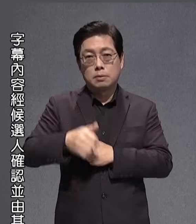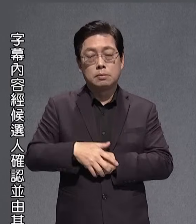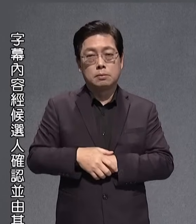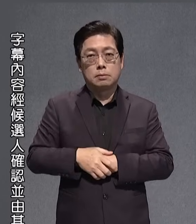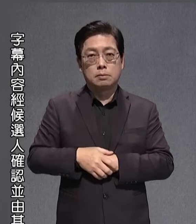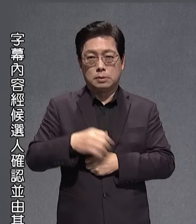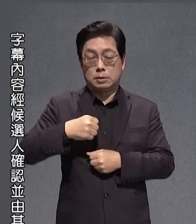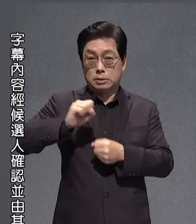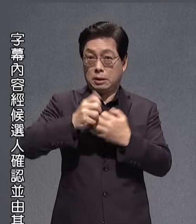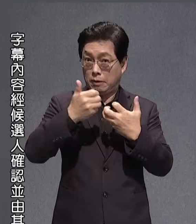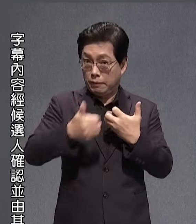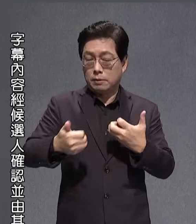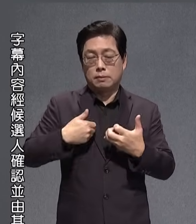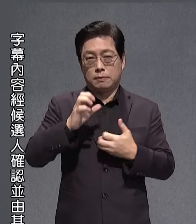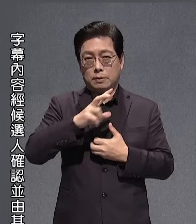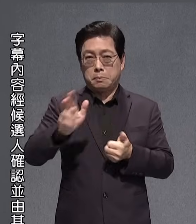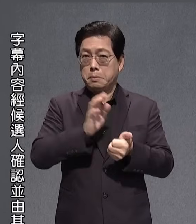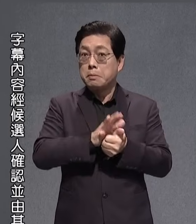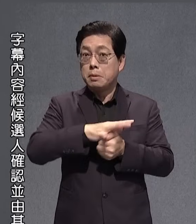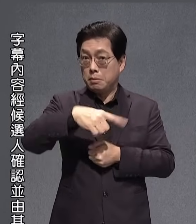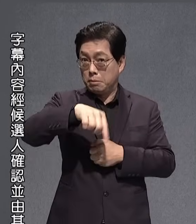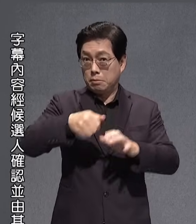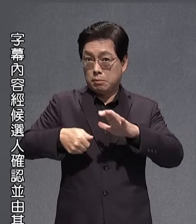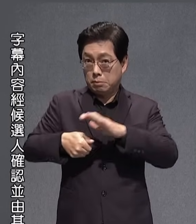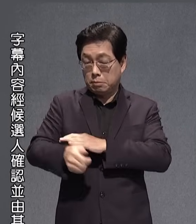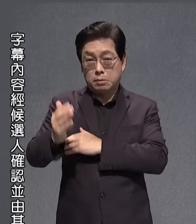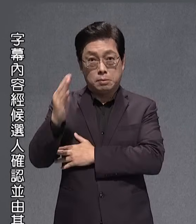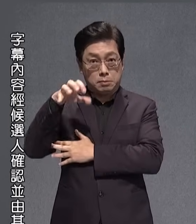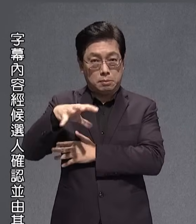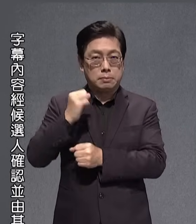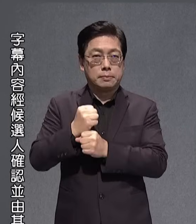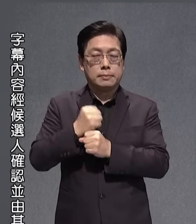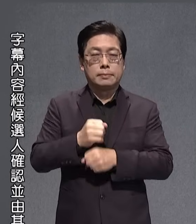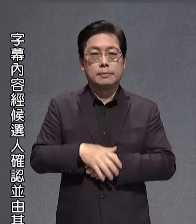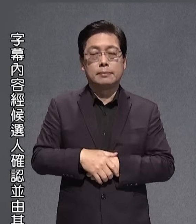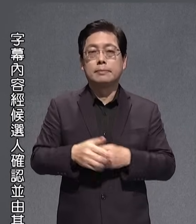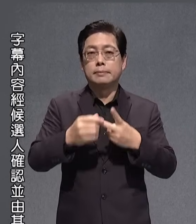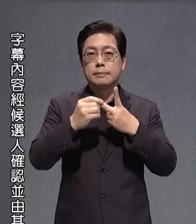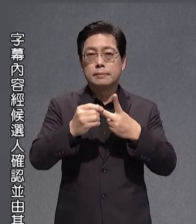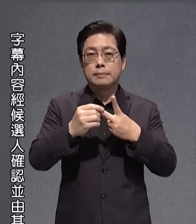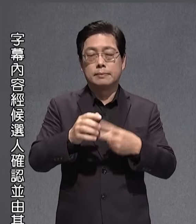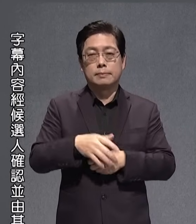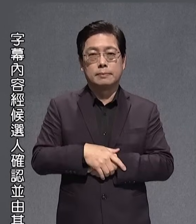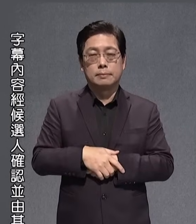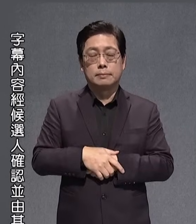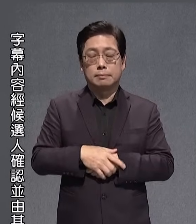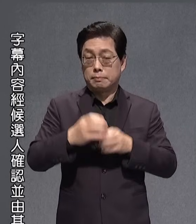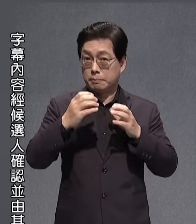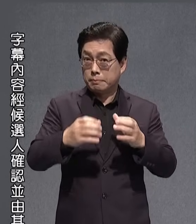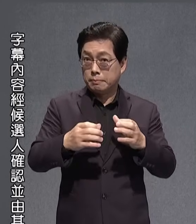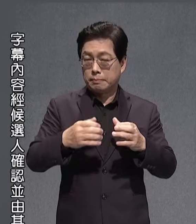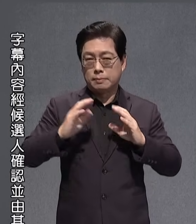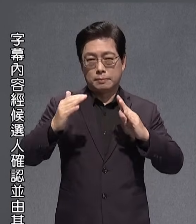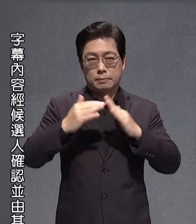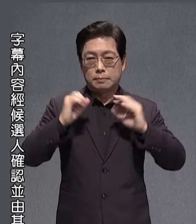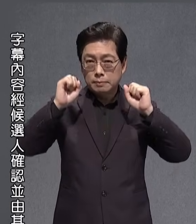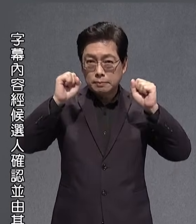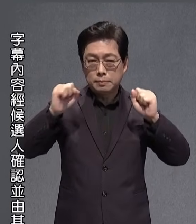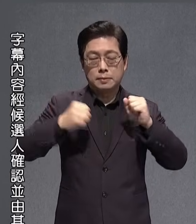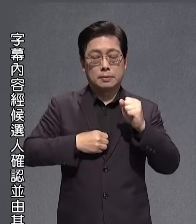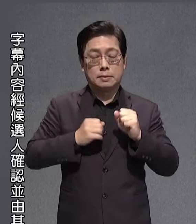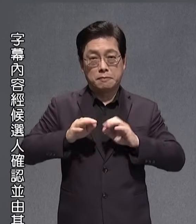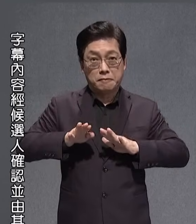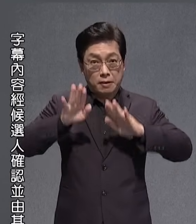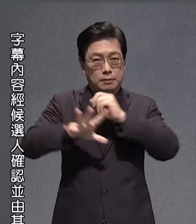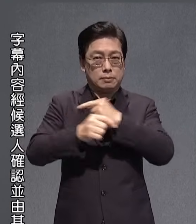加分绩点的方式来辅导他们在公司立机关任职。二，我会成立国家体育发展基金，